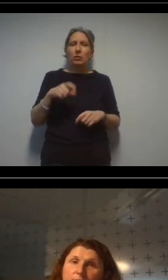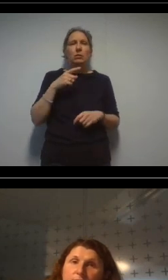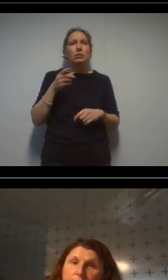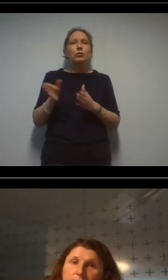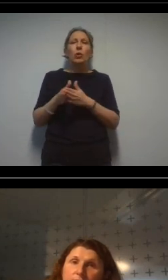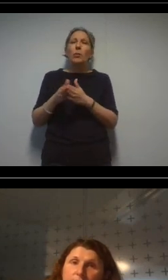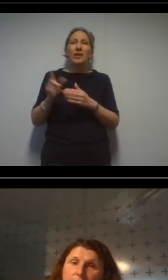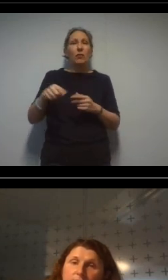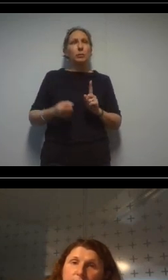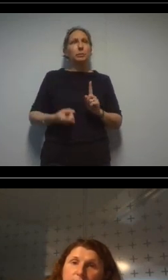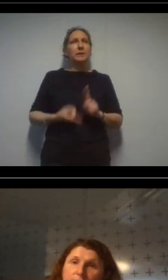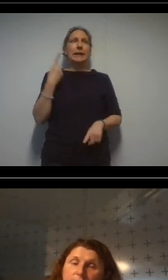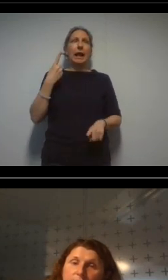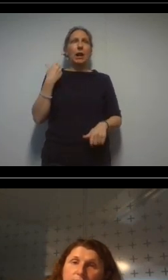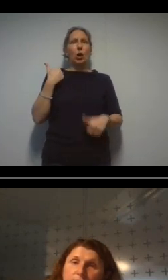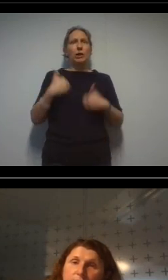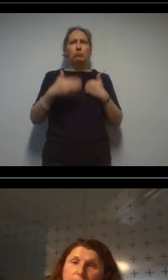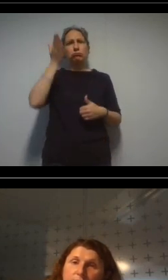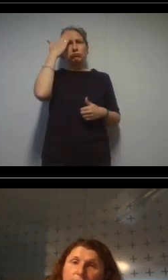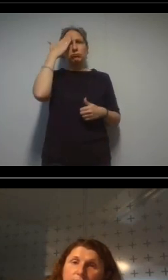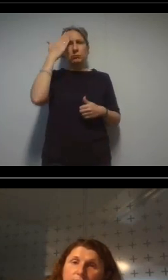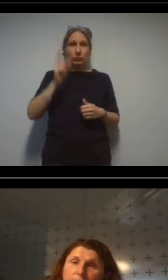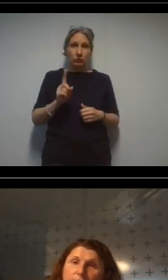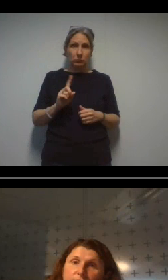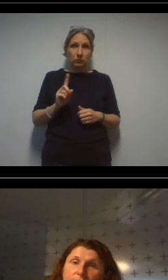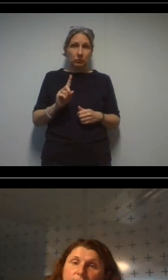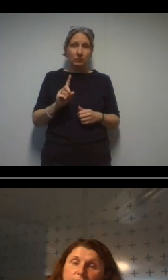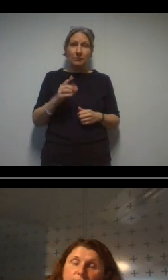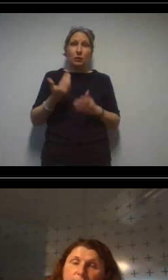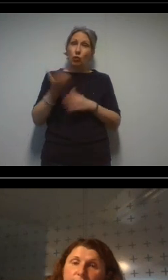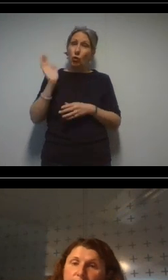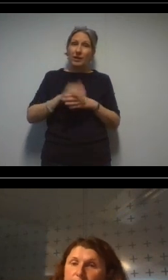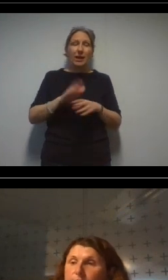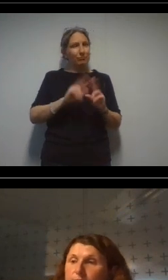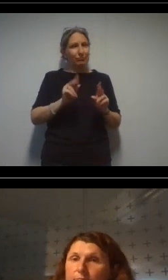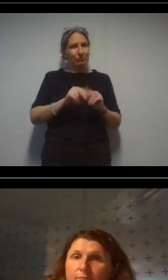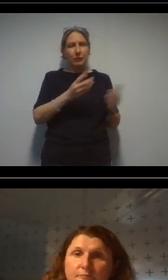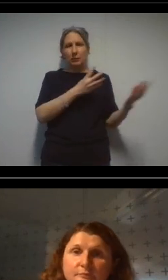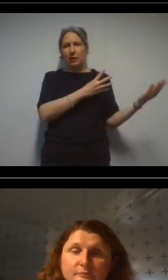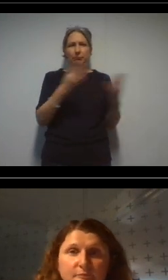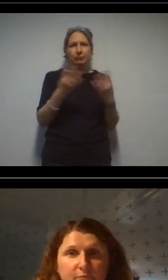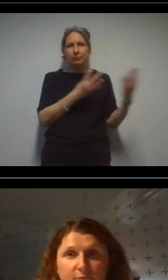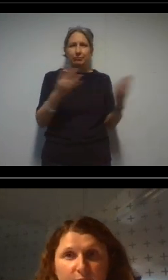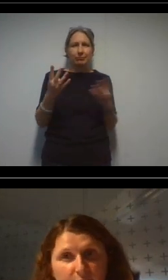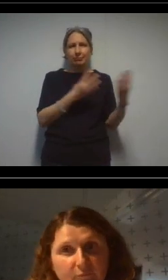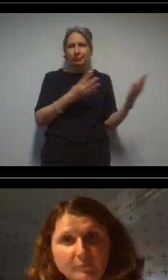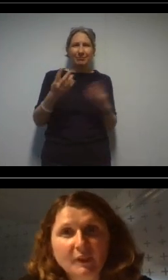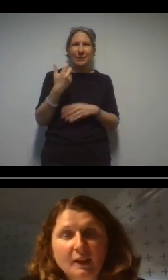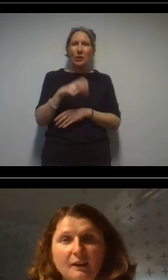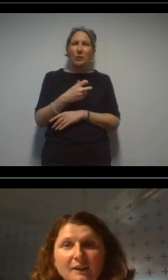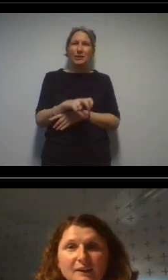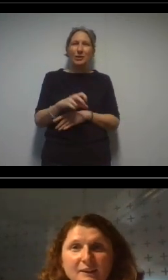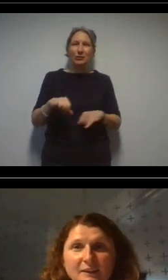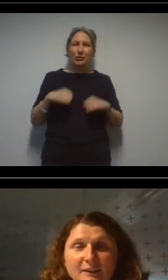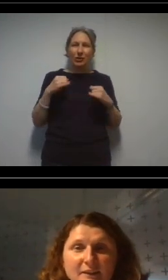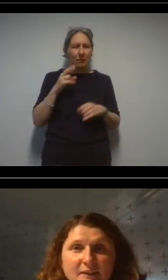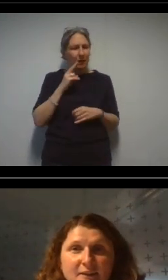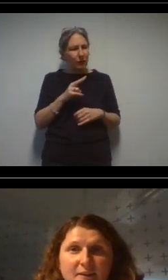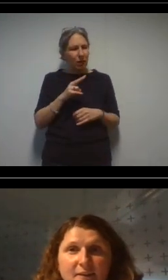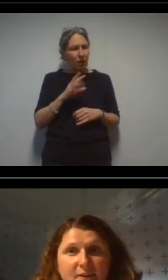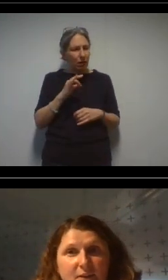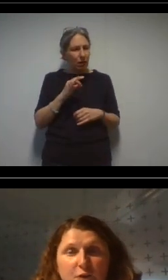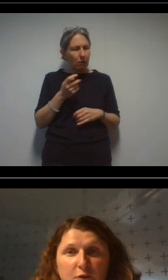mais on vous demande de parler de votre métier et à la fin de la journée, quand vous avez vu 300 jeunes passer, vous dites « Ah, il n'y avait pas beaucoup de fauteuils roulants ou de cannes blanches.